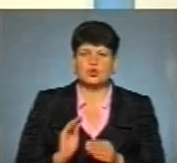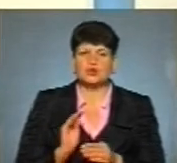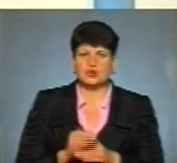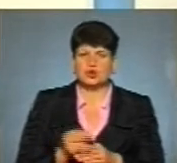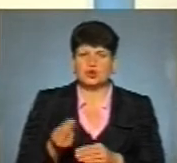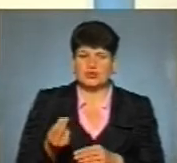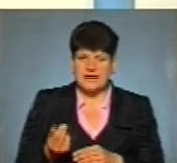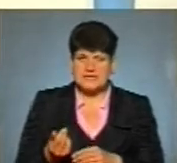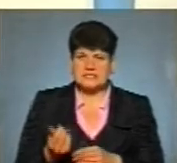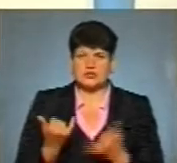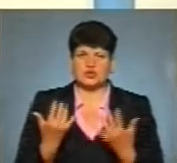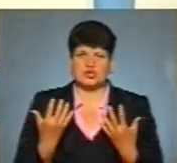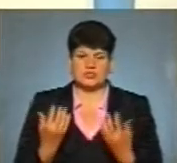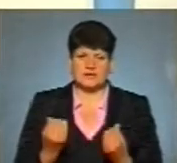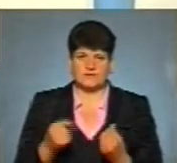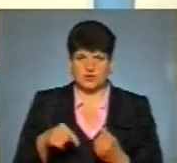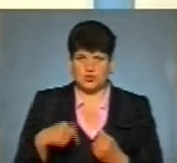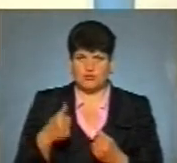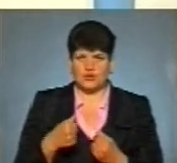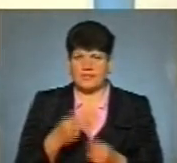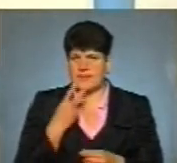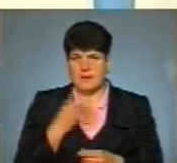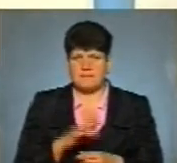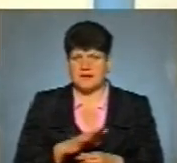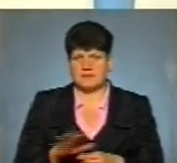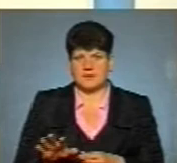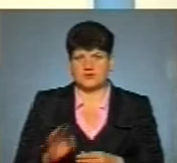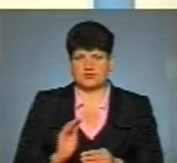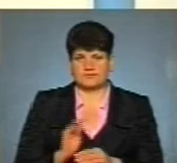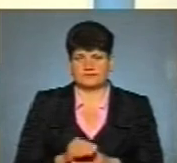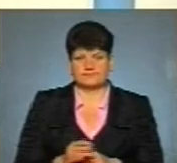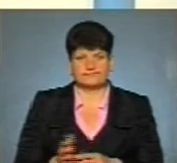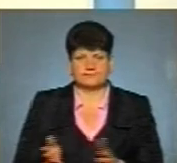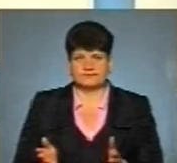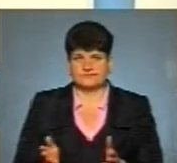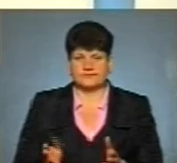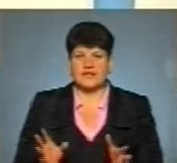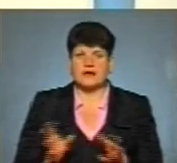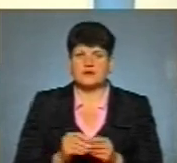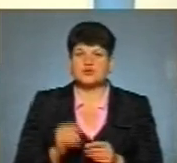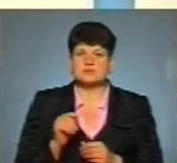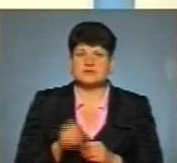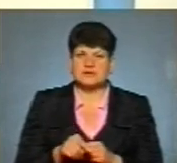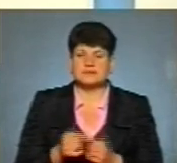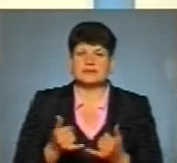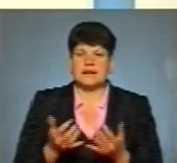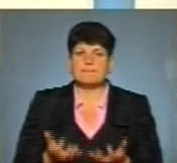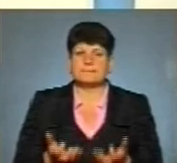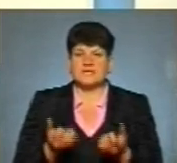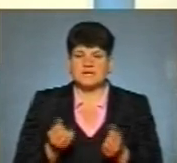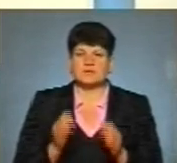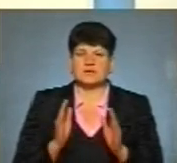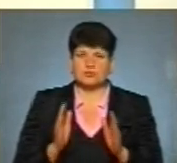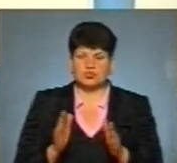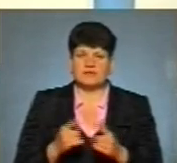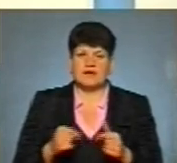на сьогоднішній день в поточному році не передбачено дану дотацію. Разом з тим, для підтримки буде